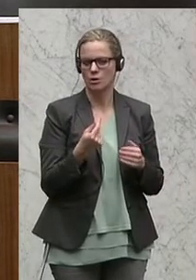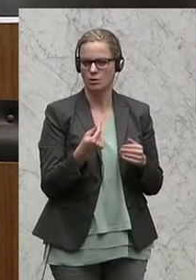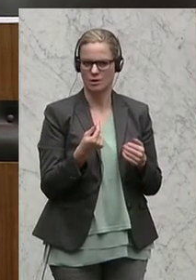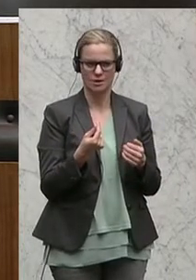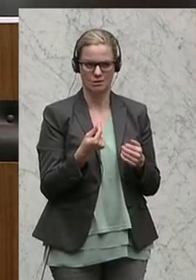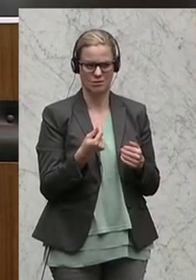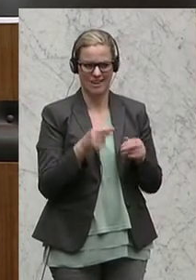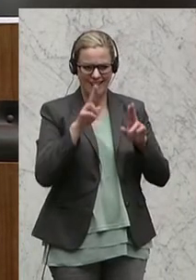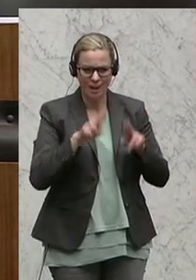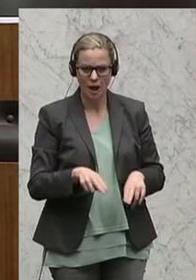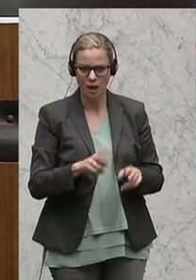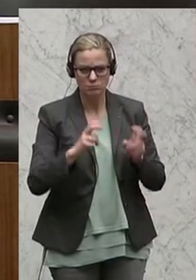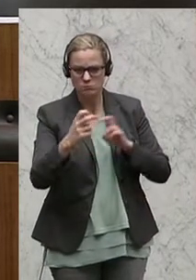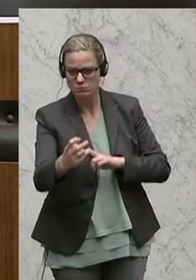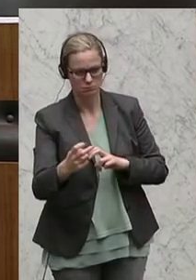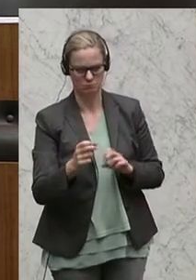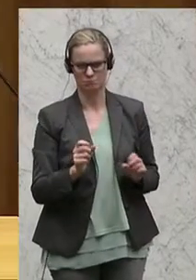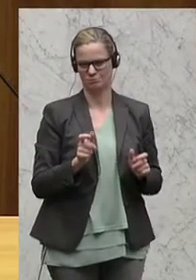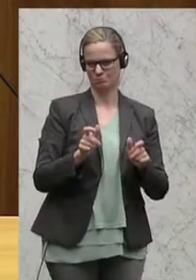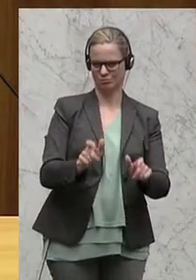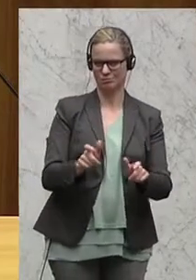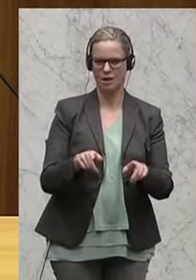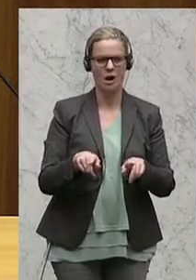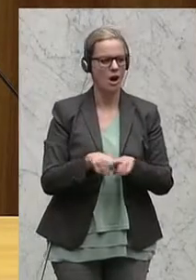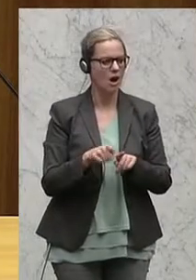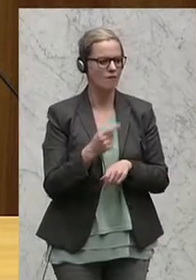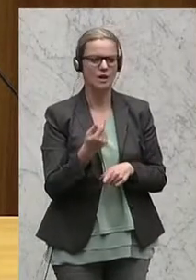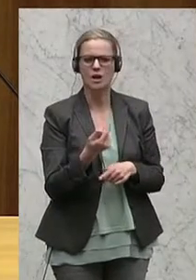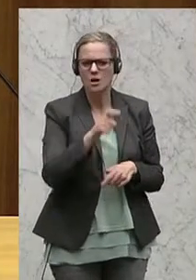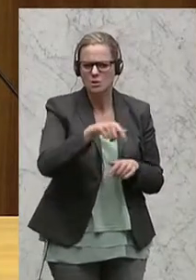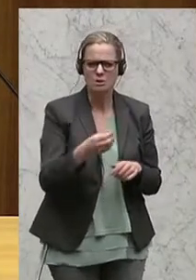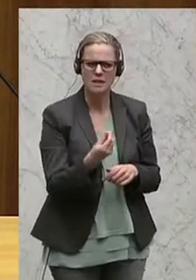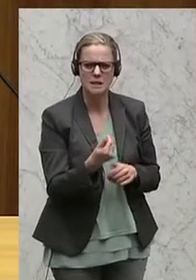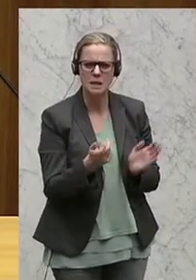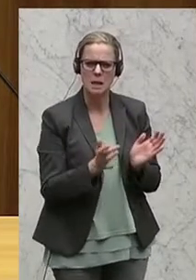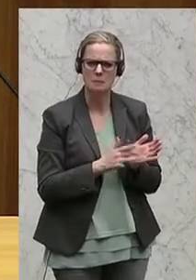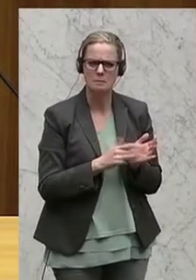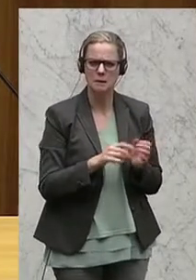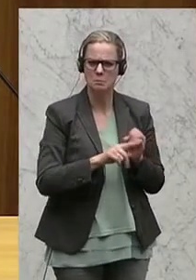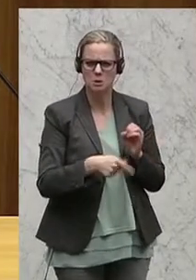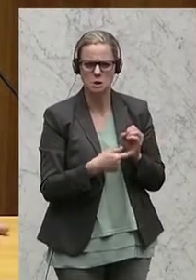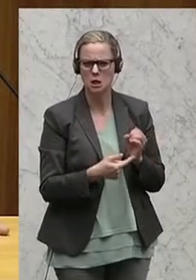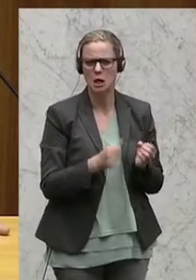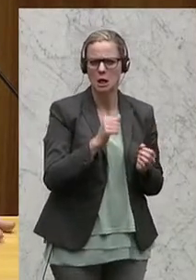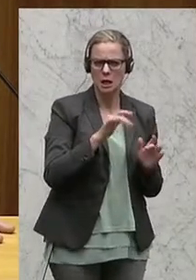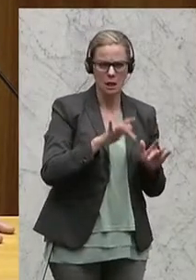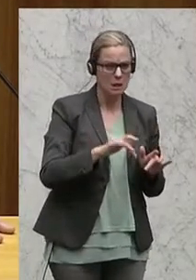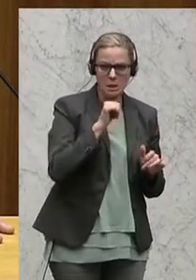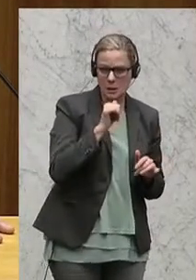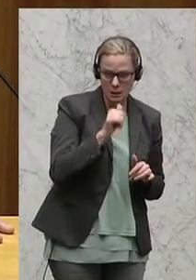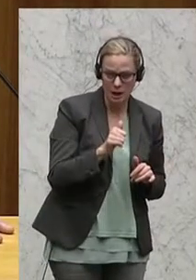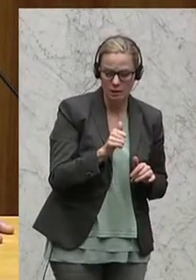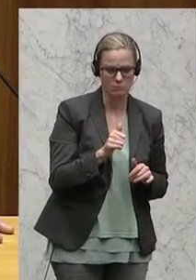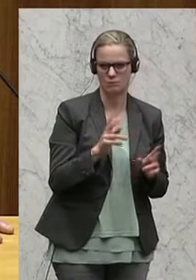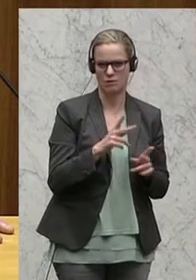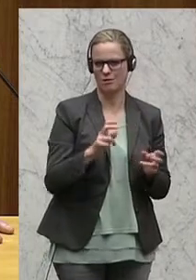Rechts abhalten, die eben nicht die finanziellen Mittel haben. Und wenn ich von finanziellen Mitteln spreche, dann spreche ich nicht von ein paar tausend Euro, sondern das geht ja dann